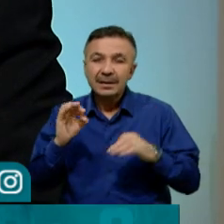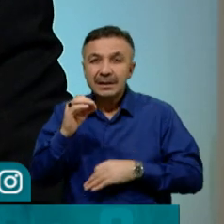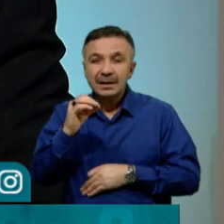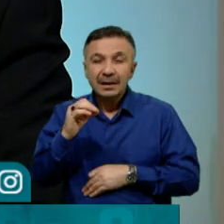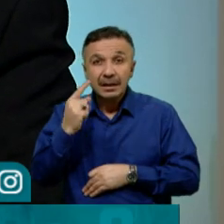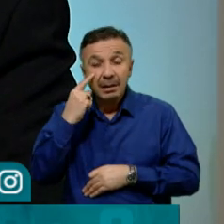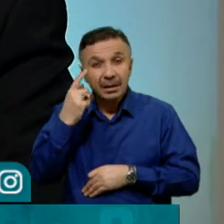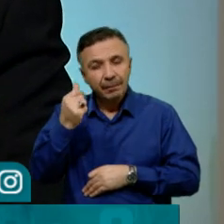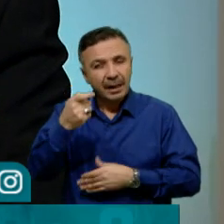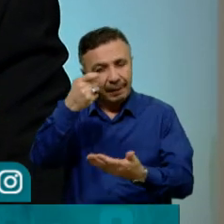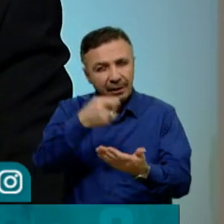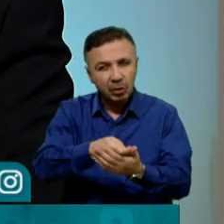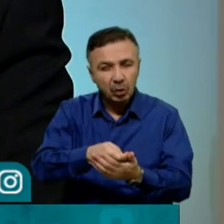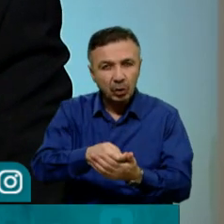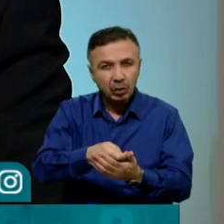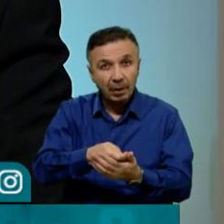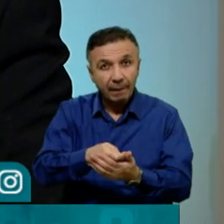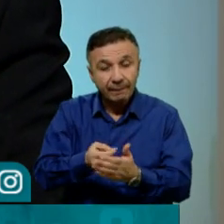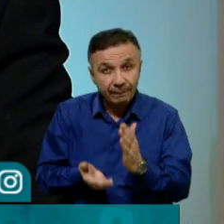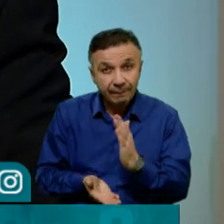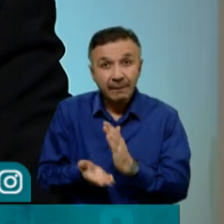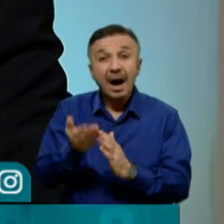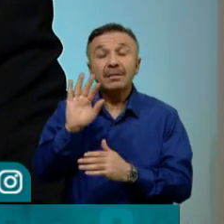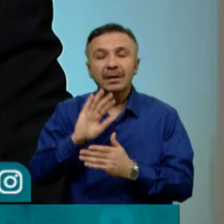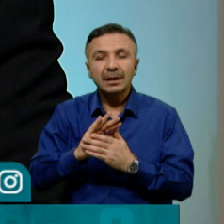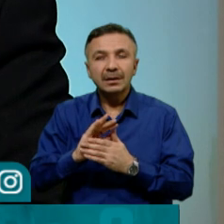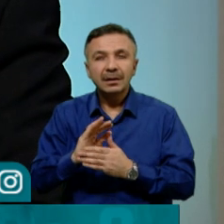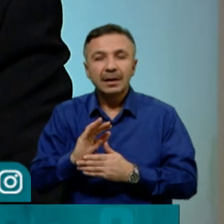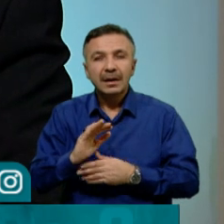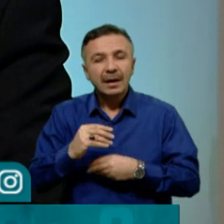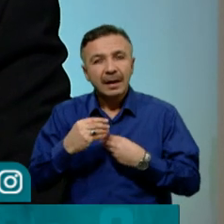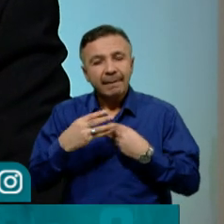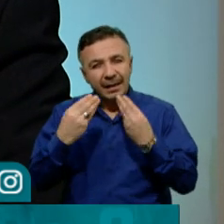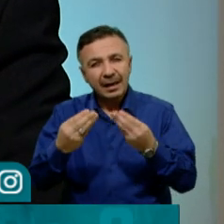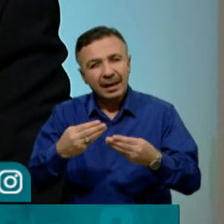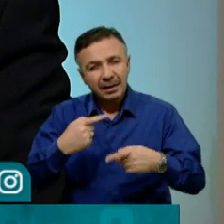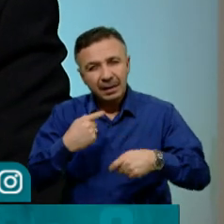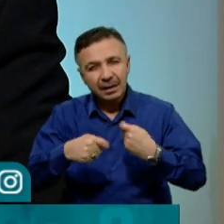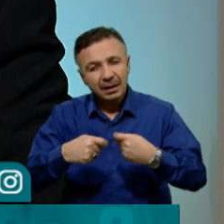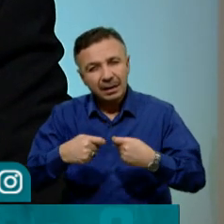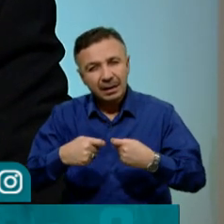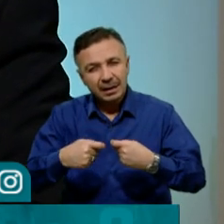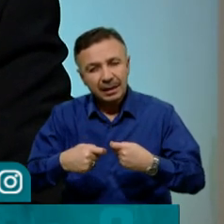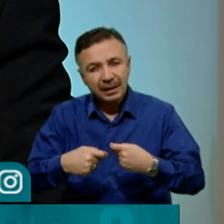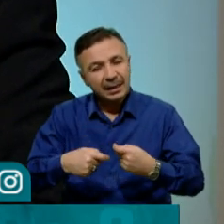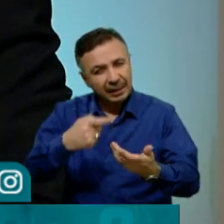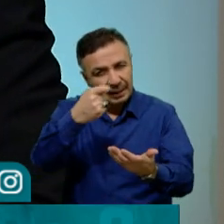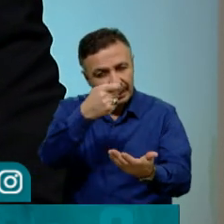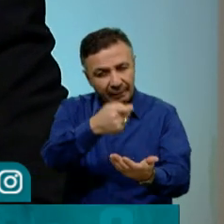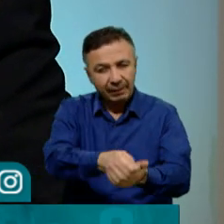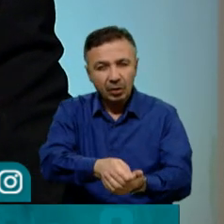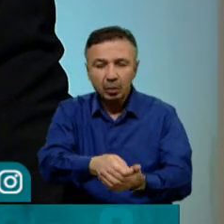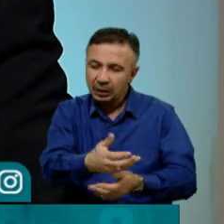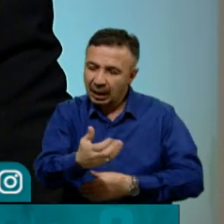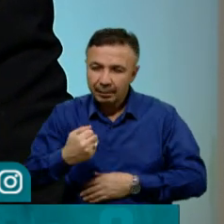fazlalık olmadan verilen ve krediler var borçlar var bunu